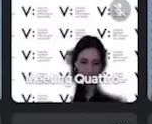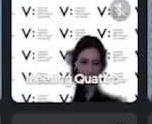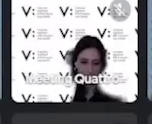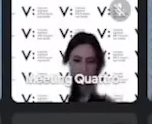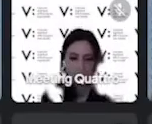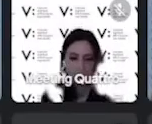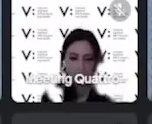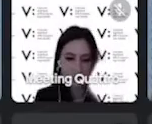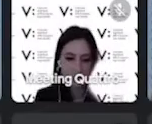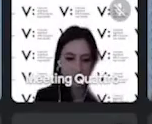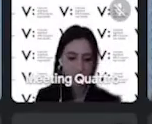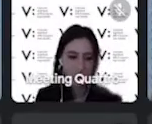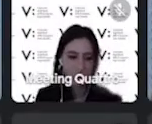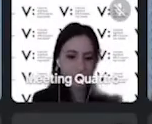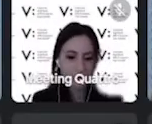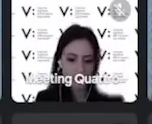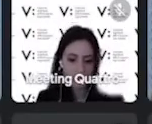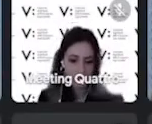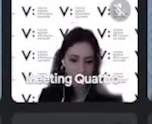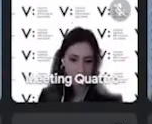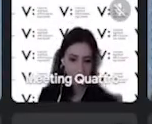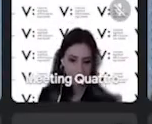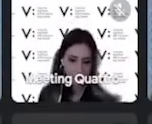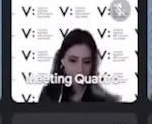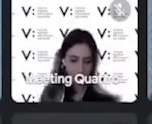magari messaggi